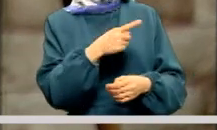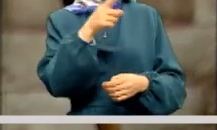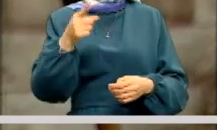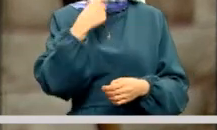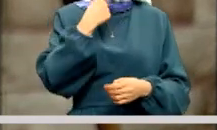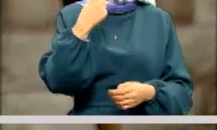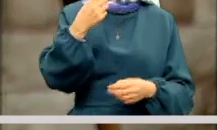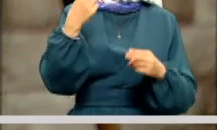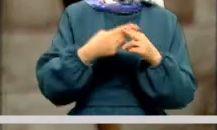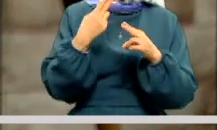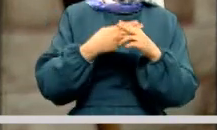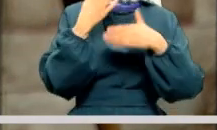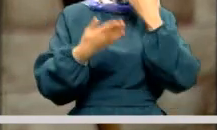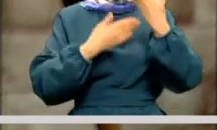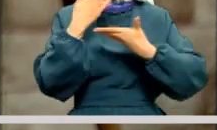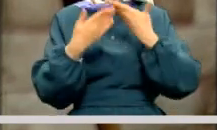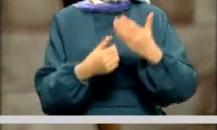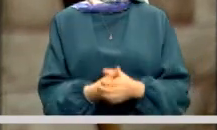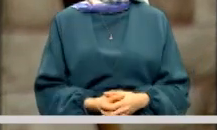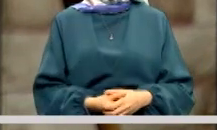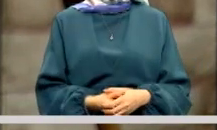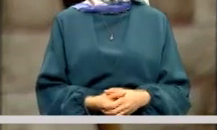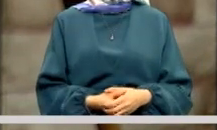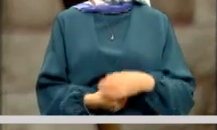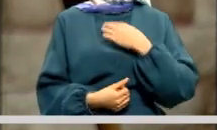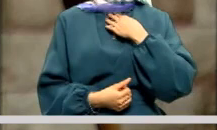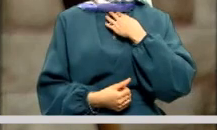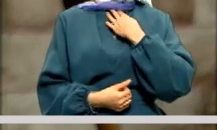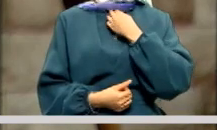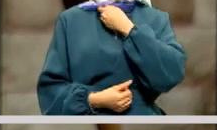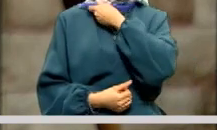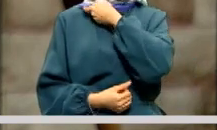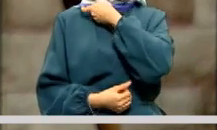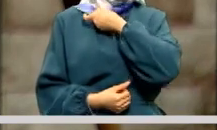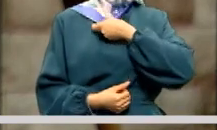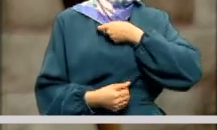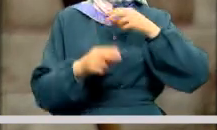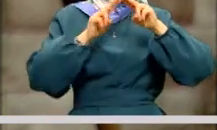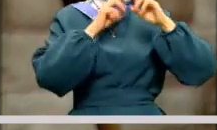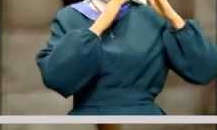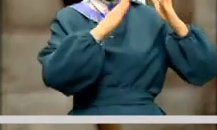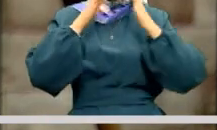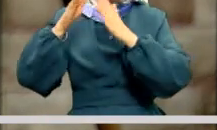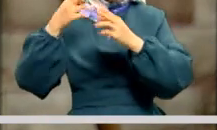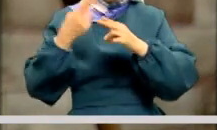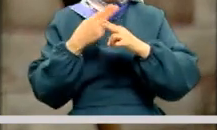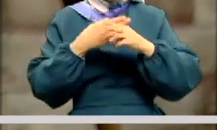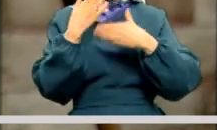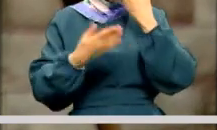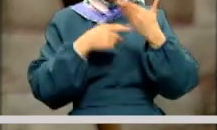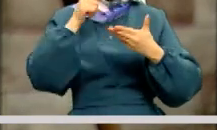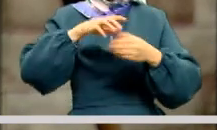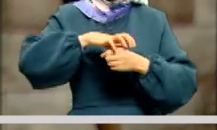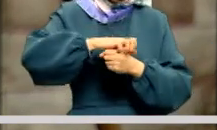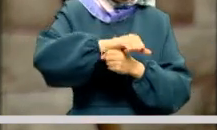söylediğinize ben bir örnek açmak istiyorum şey olarak yani kütüphaneden örnek verdik İslamdan da bu salgın